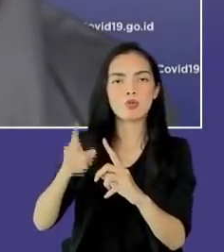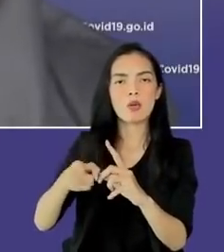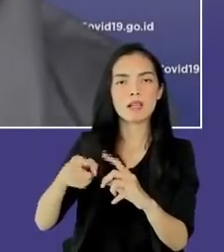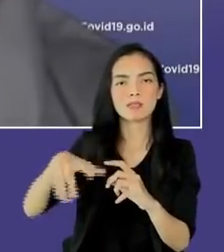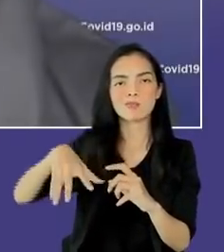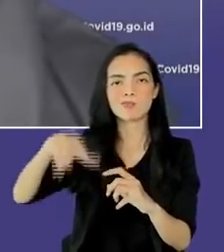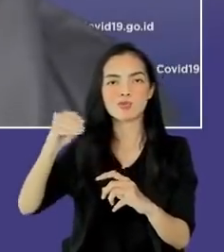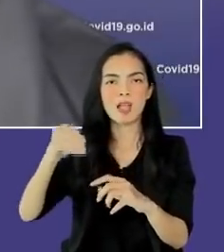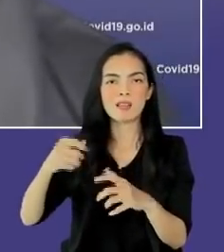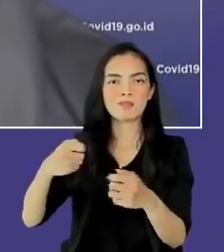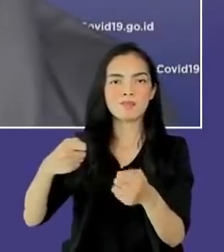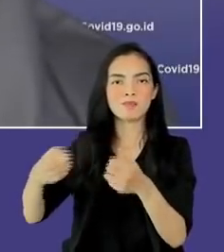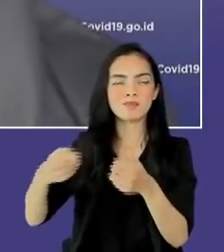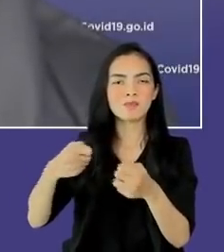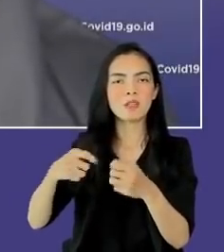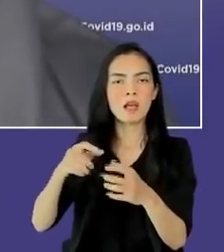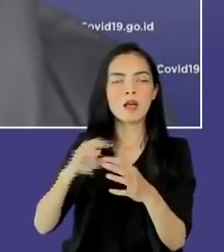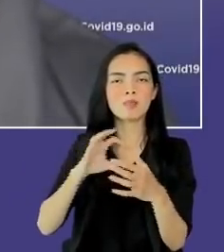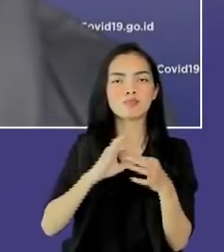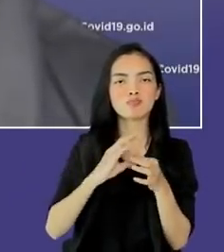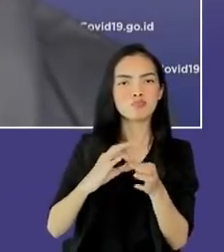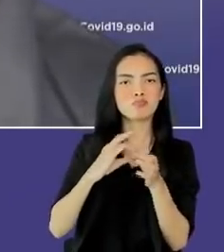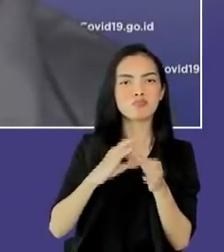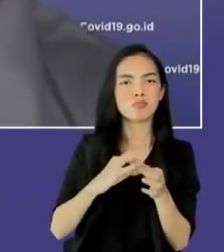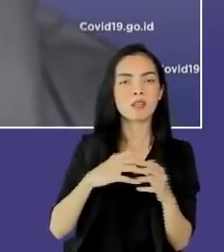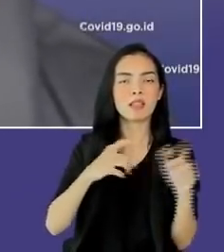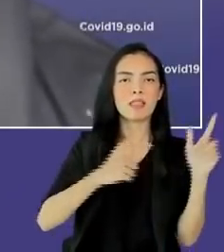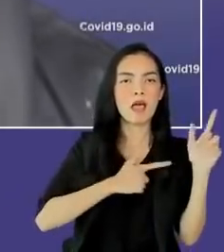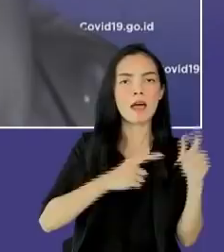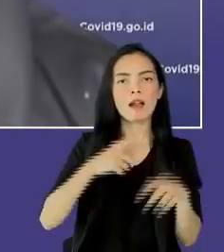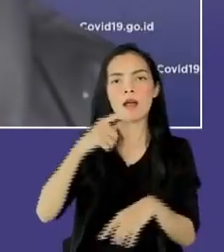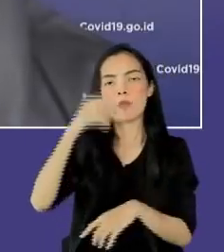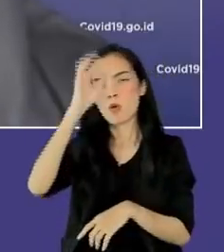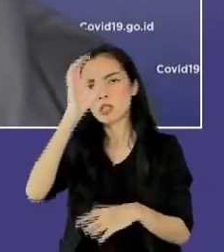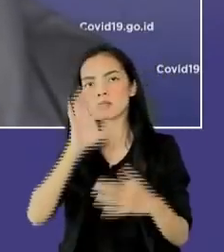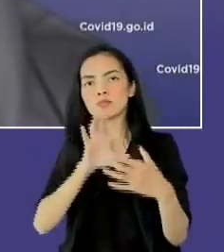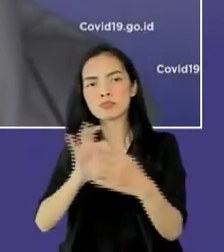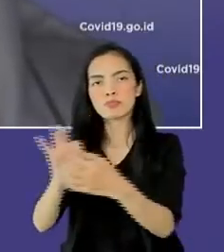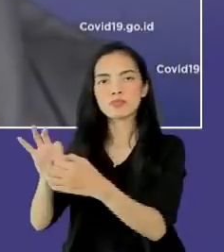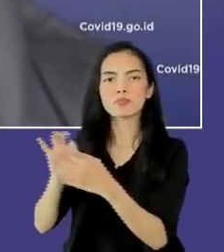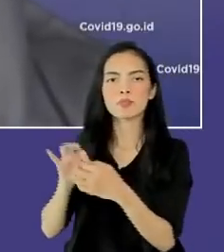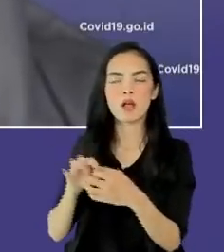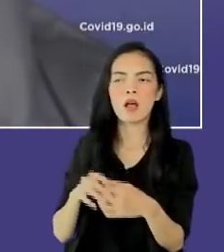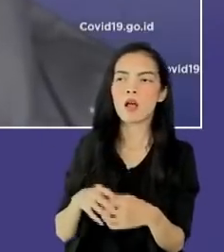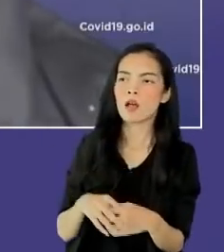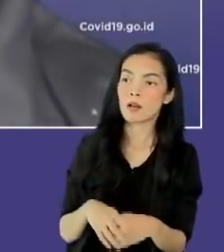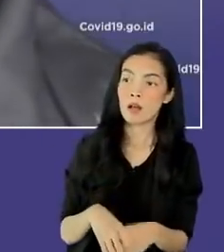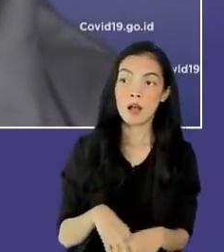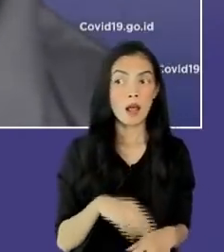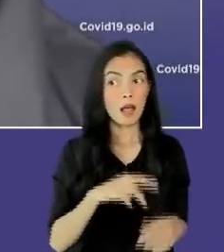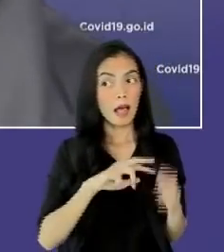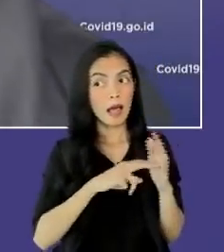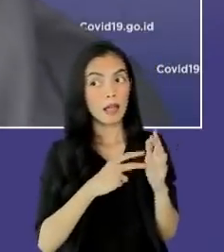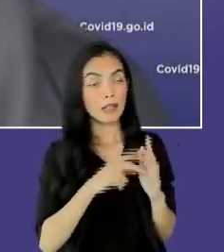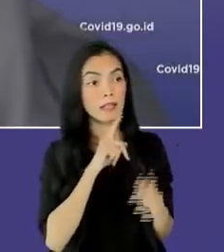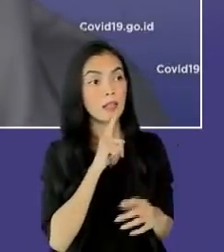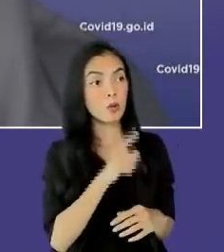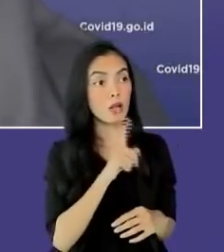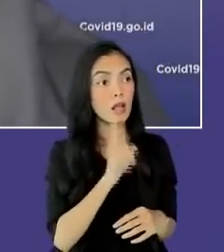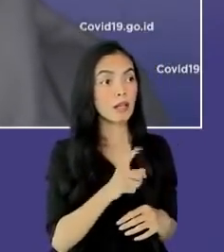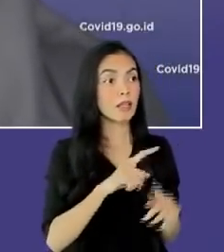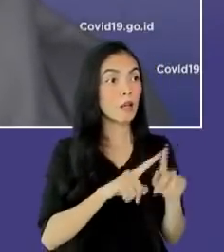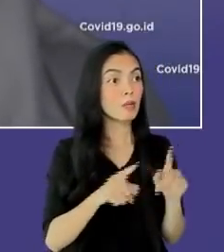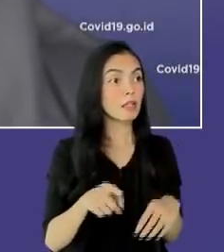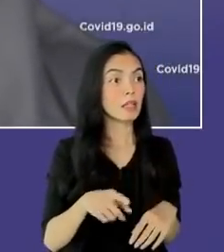center yang juga terdiri kolaborasi dari personil TNI dan Polri. Jadi ada yang menegur juga nanti. Betul. Tapi yang paling penting di sini